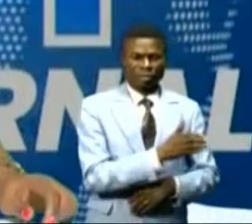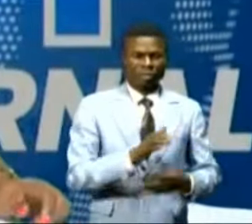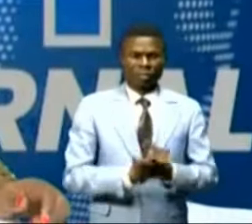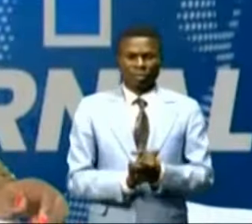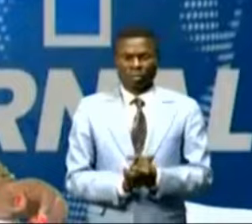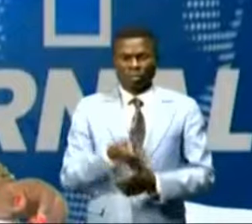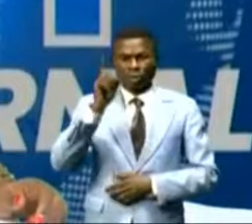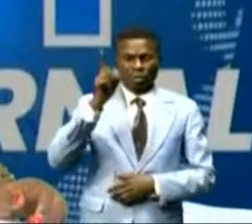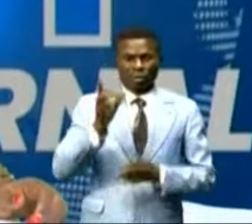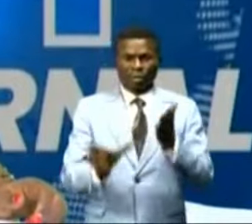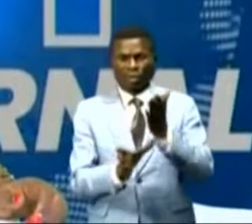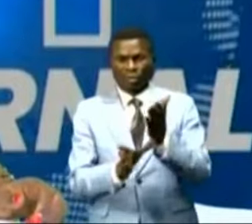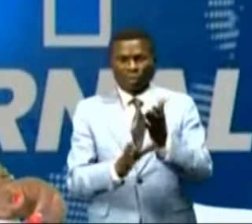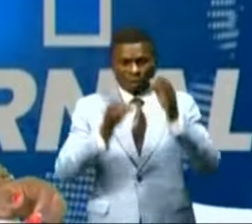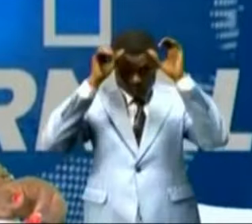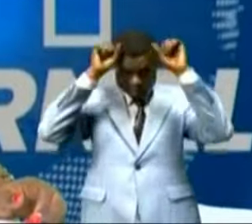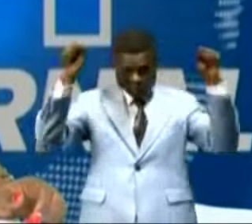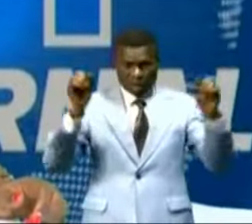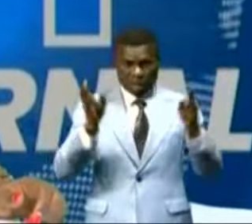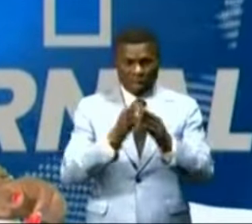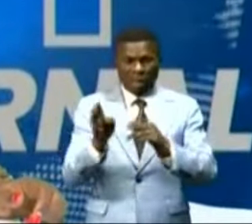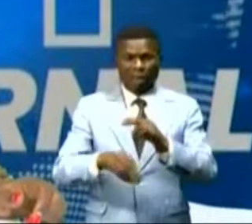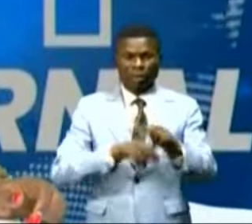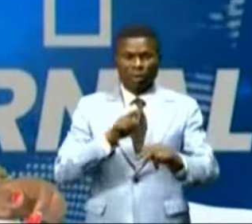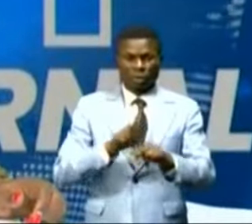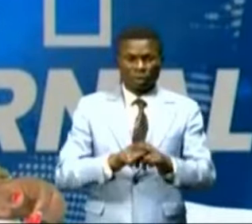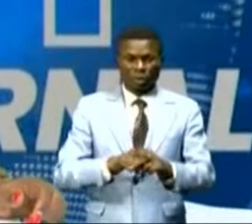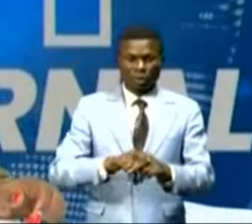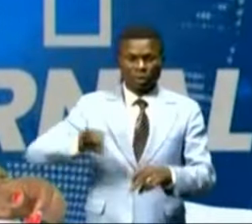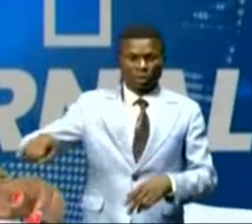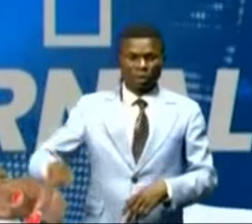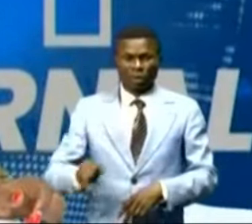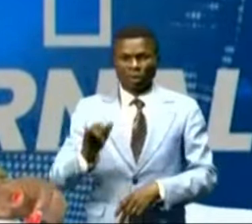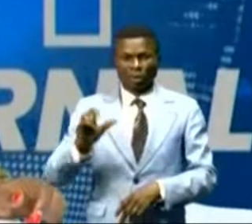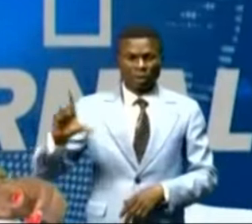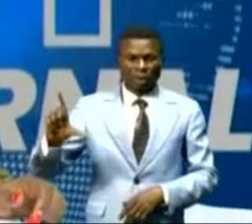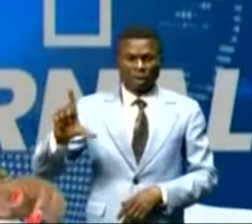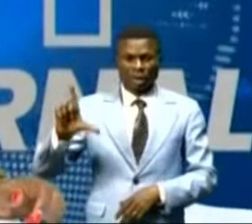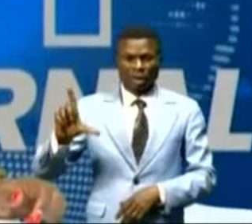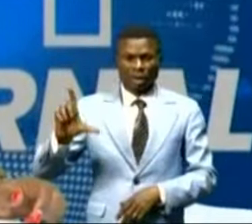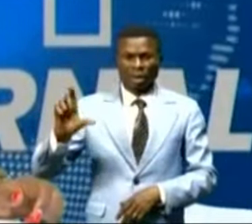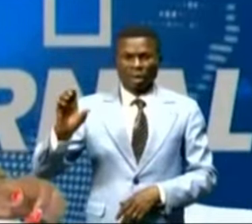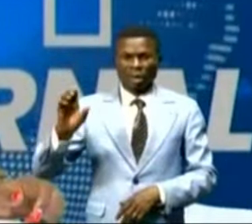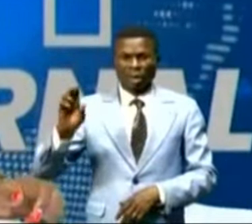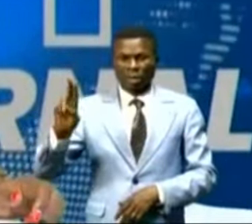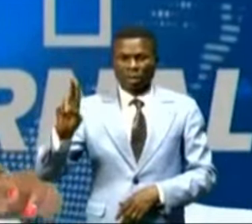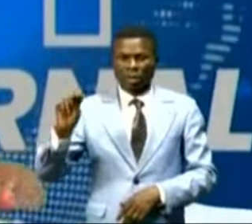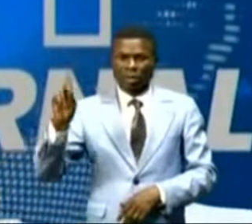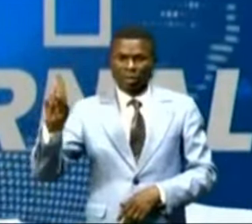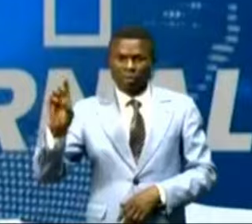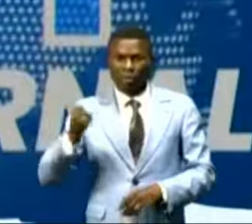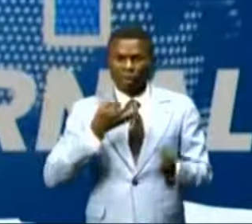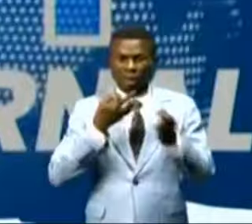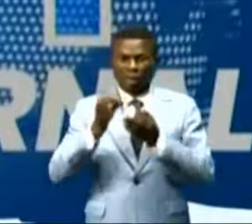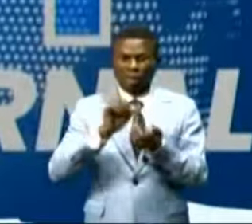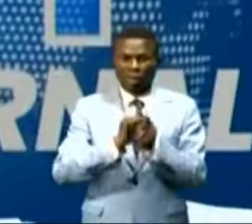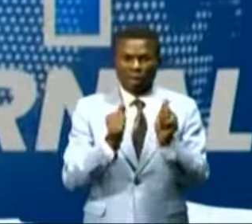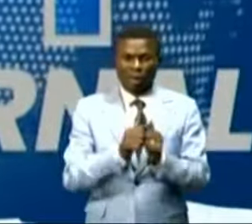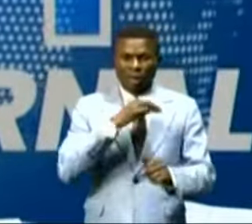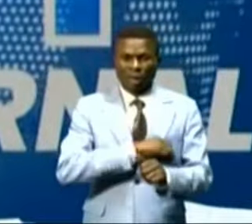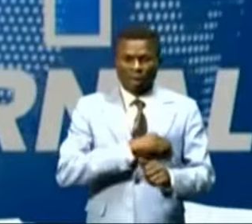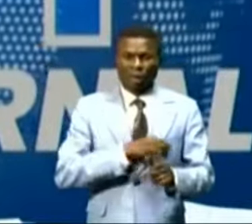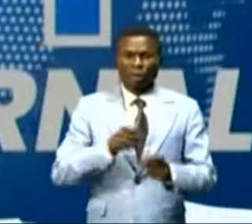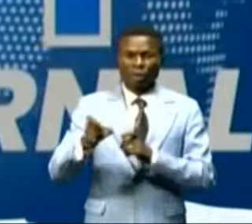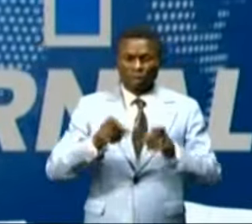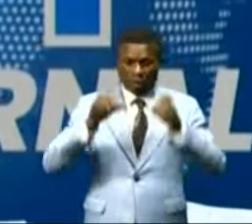Le premier vice-président de l'Assemblée nationale, Jean-Claude Isaac Chilumbayi, a fait une mise au point sur la mission que va conduire